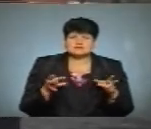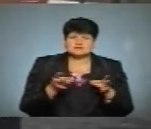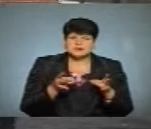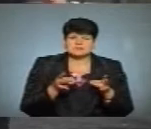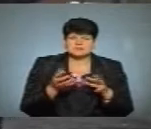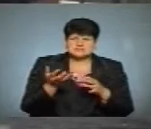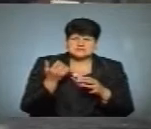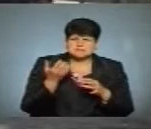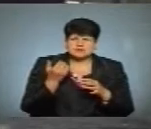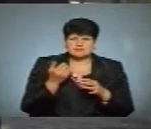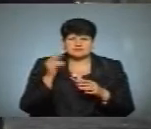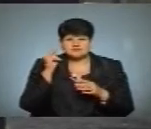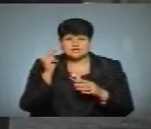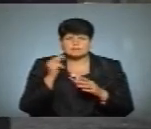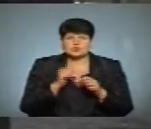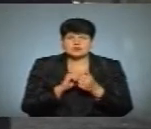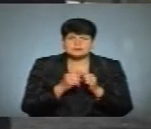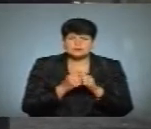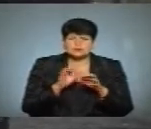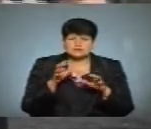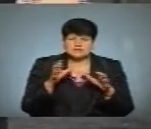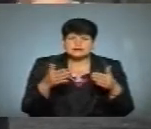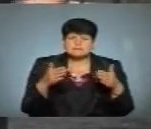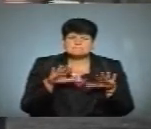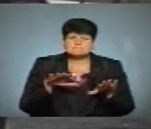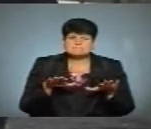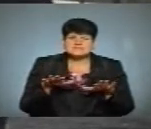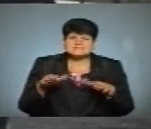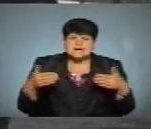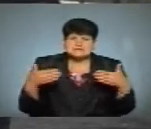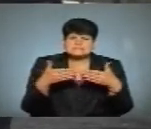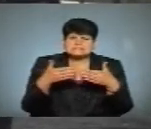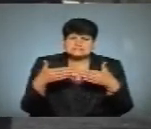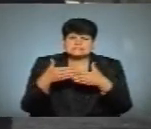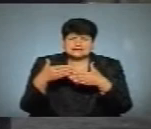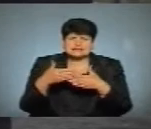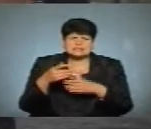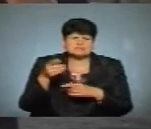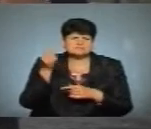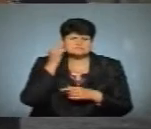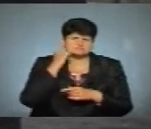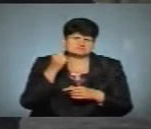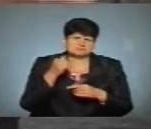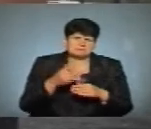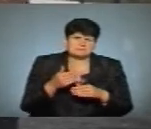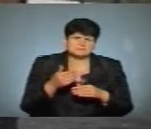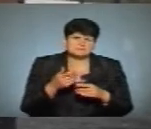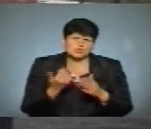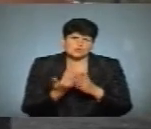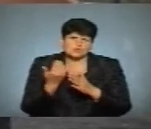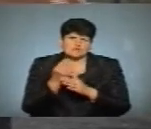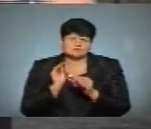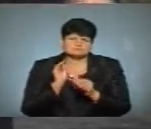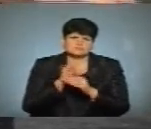вивчаємо кам'яну кладку і знаходимо місця стиків якихось пізніших прибудов. Відповідно, вивчається